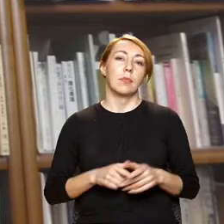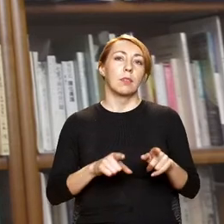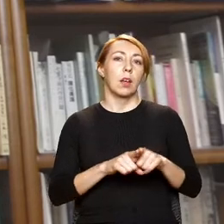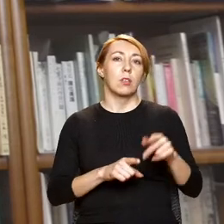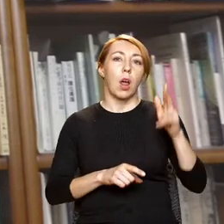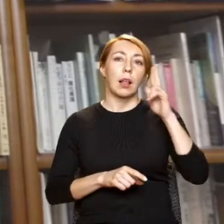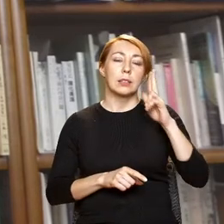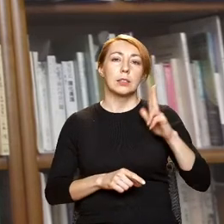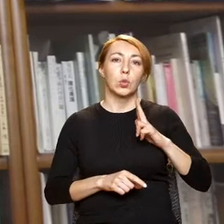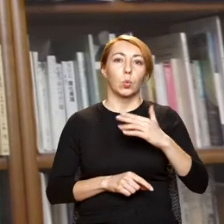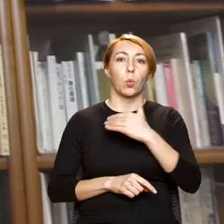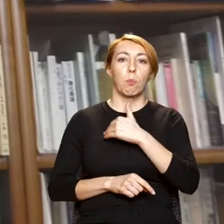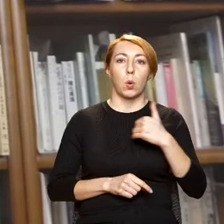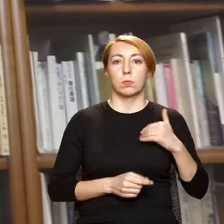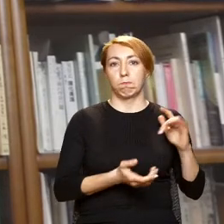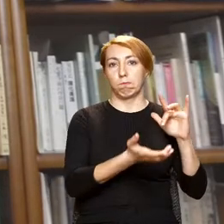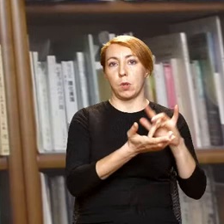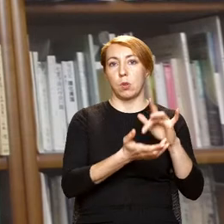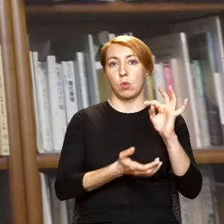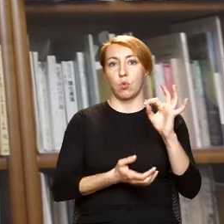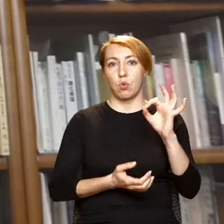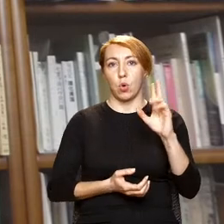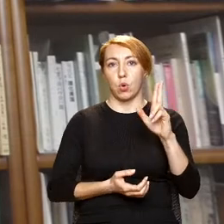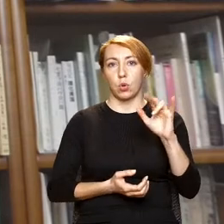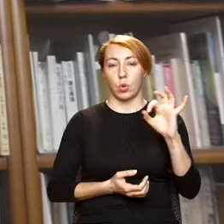Instytutu Polskiego w Tokio.